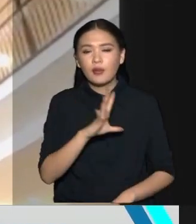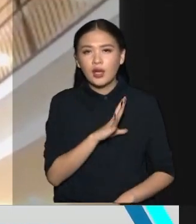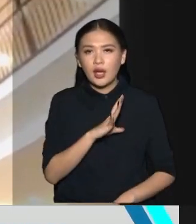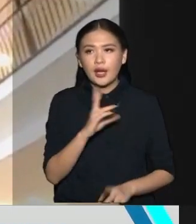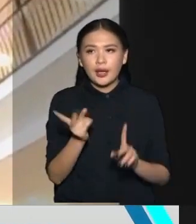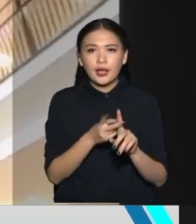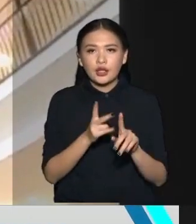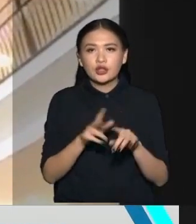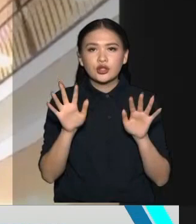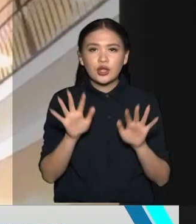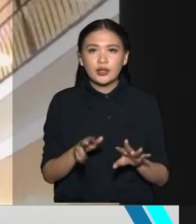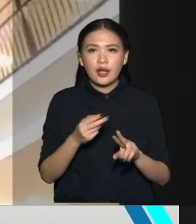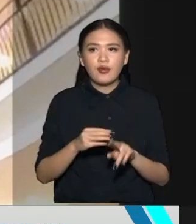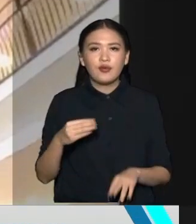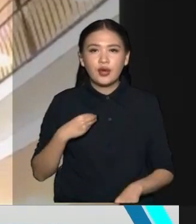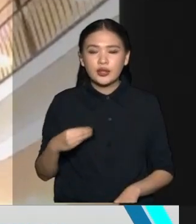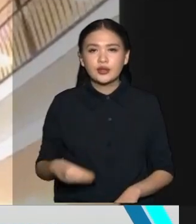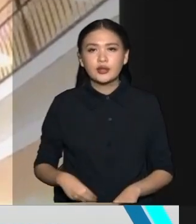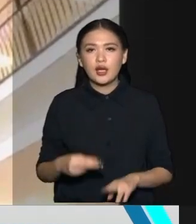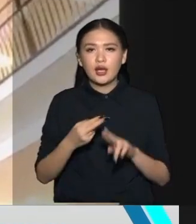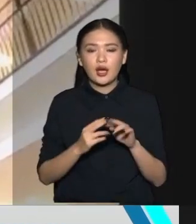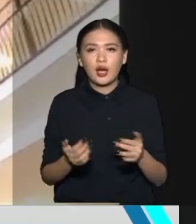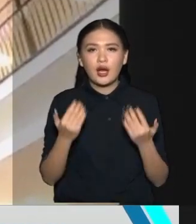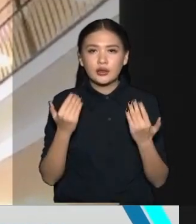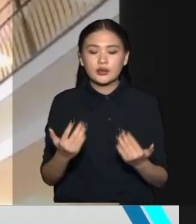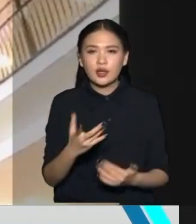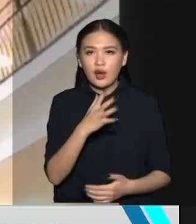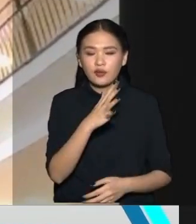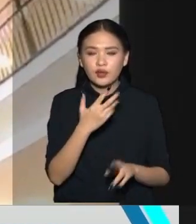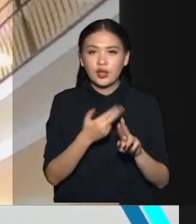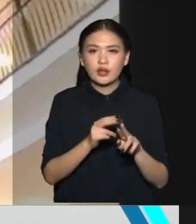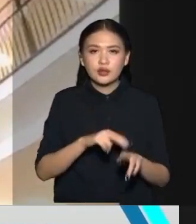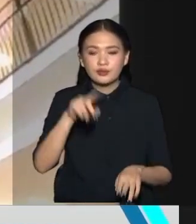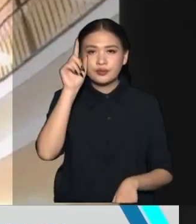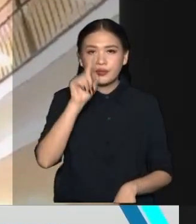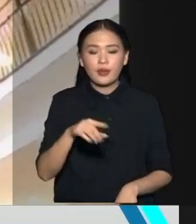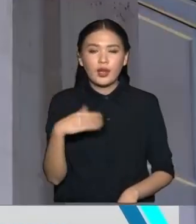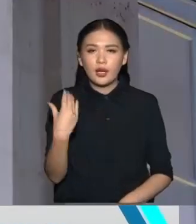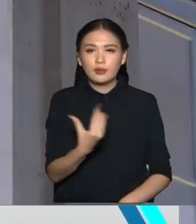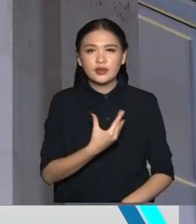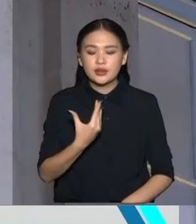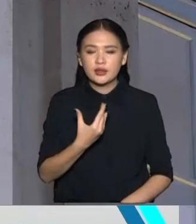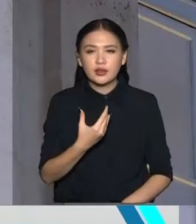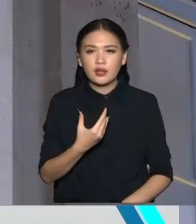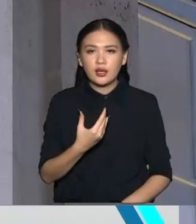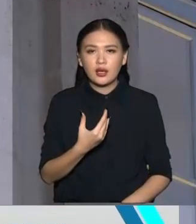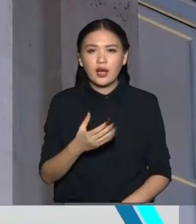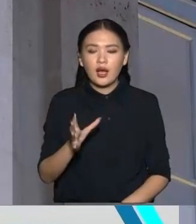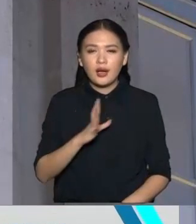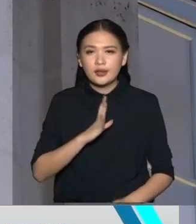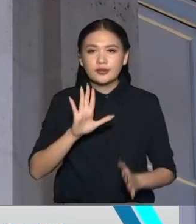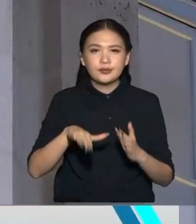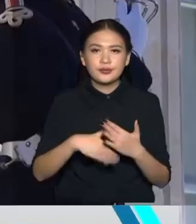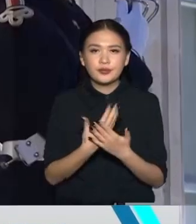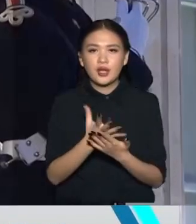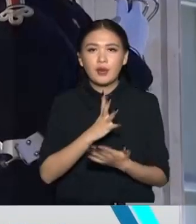екінші жағынан Франция қазіргі таңда өзіңіз жақсы білесіздер, біздің су жаңа